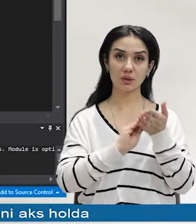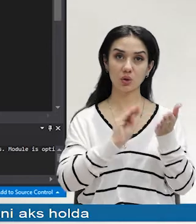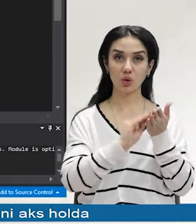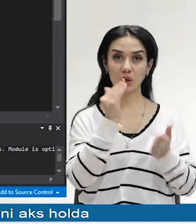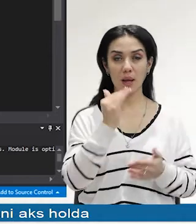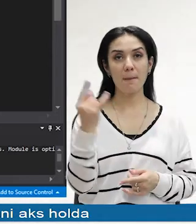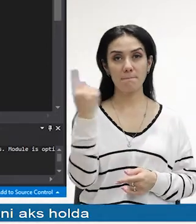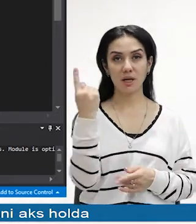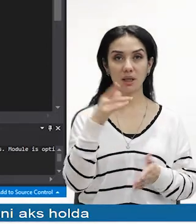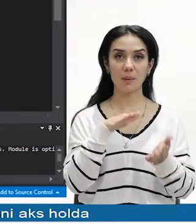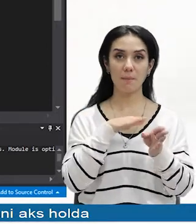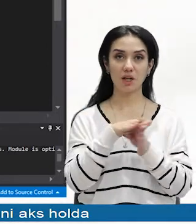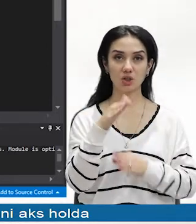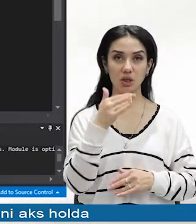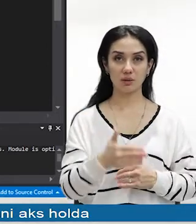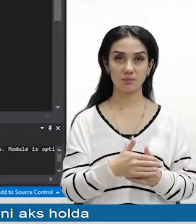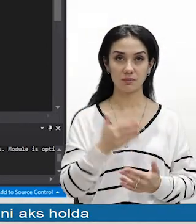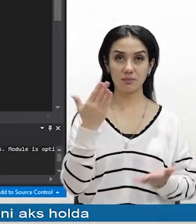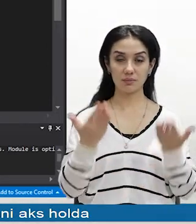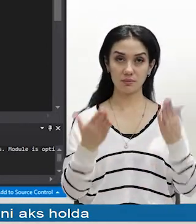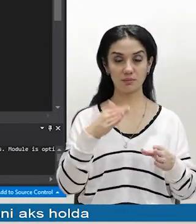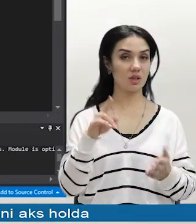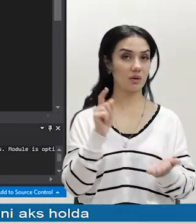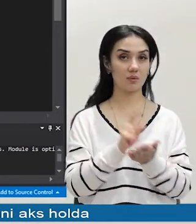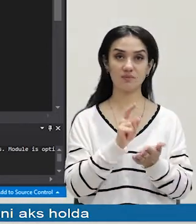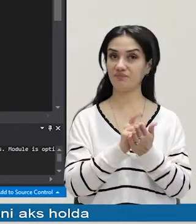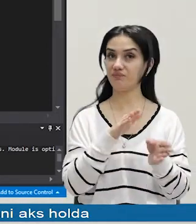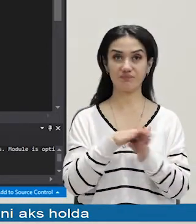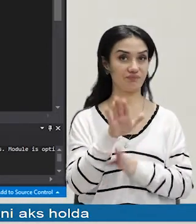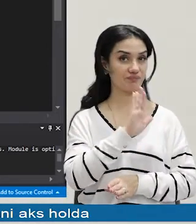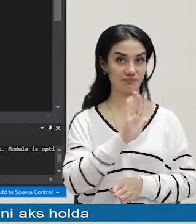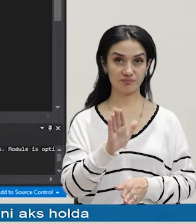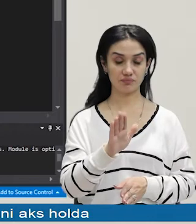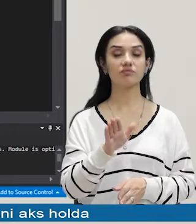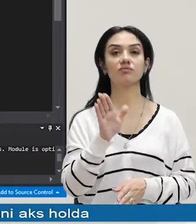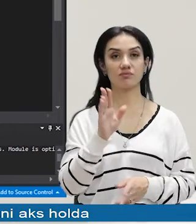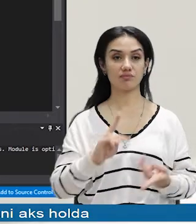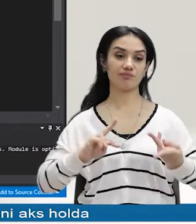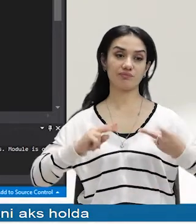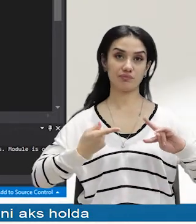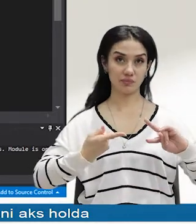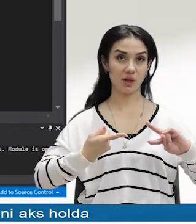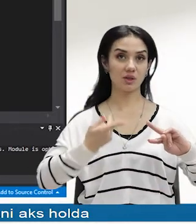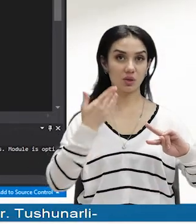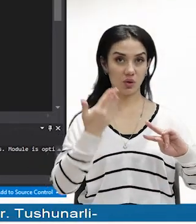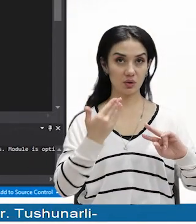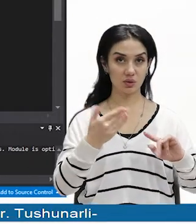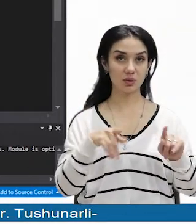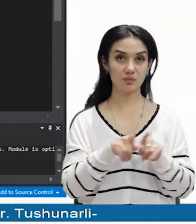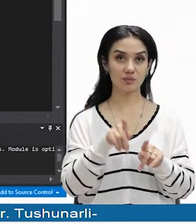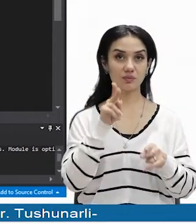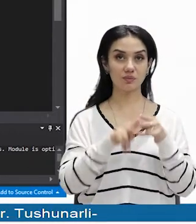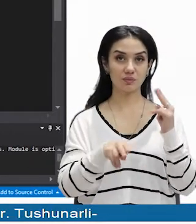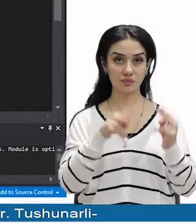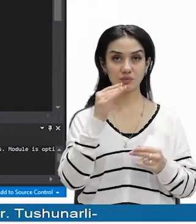ifoda 1 ni bajar. Agar shart bajarilmasa, aks holda, mana else degan aks holda degan. Bu bitta ish tugadi,